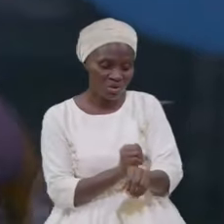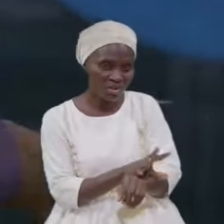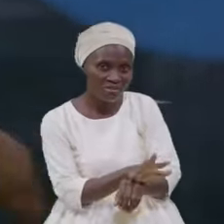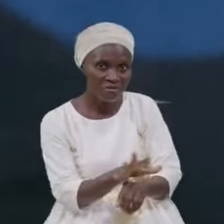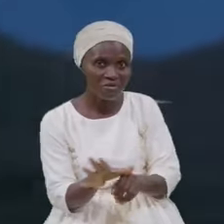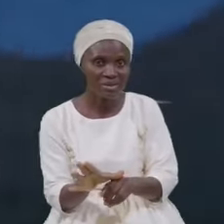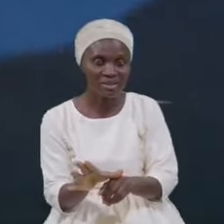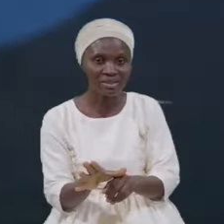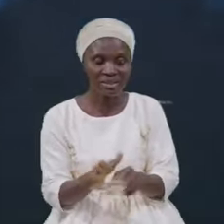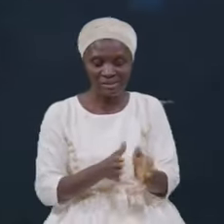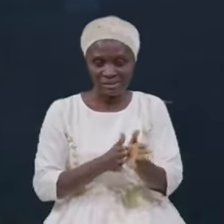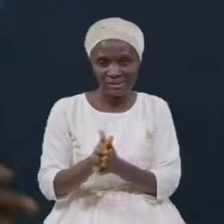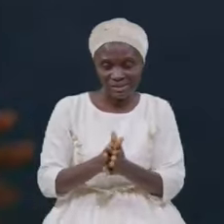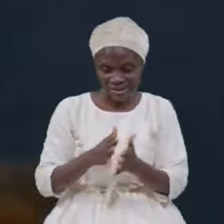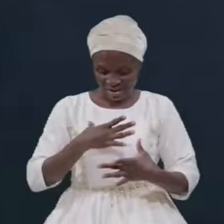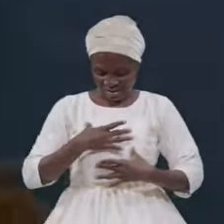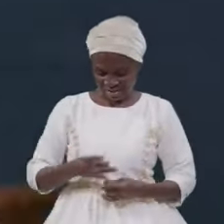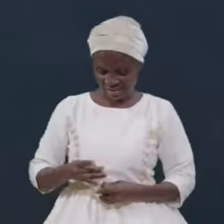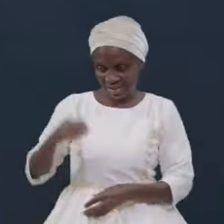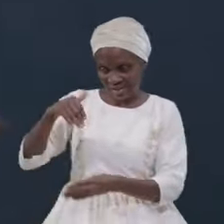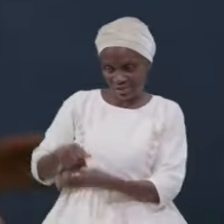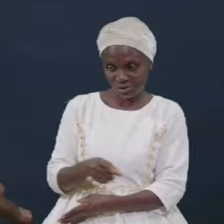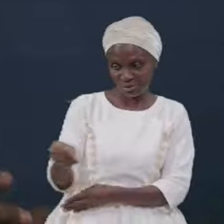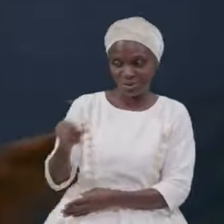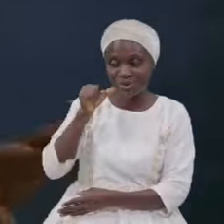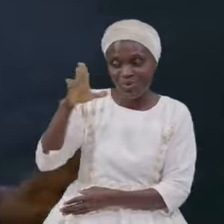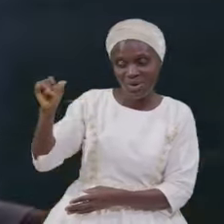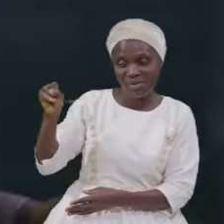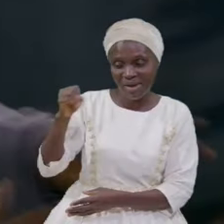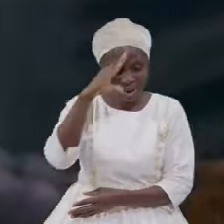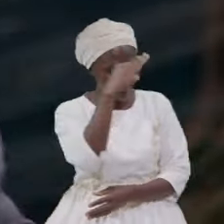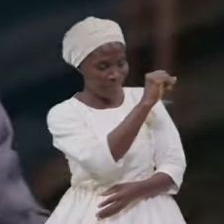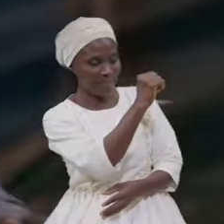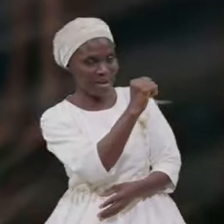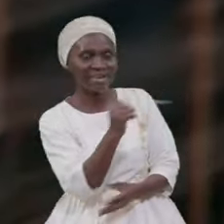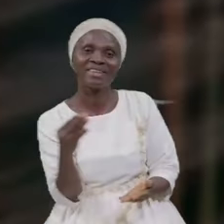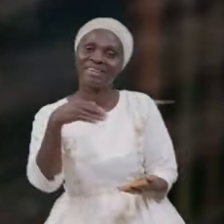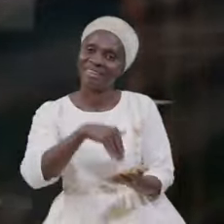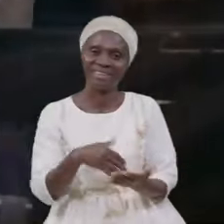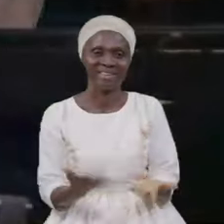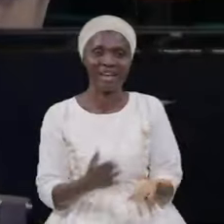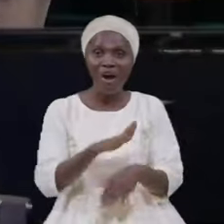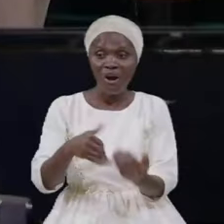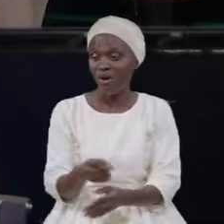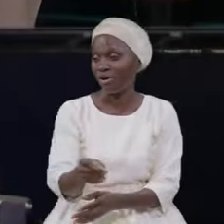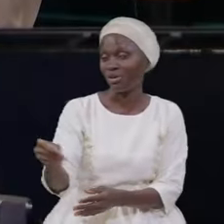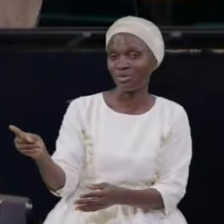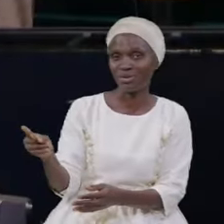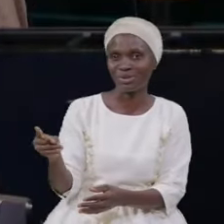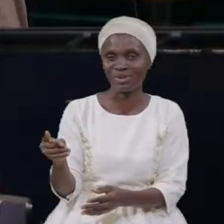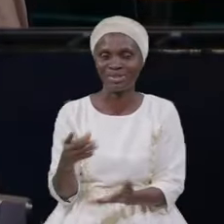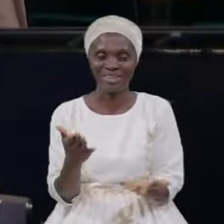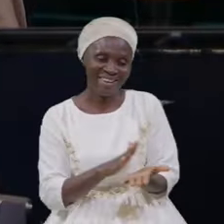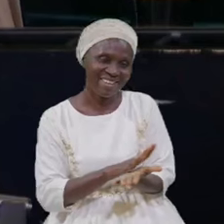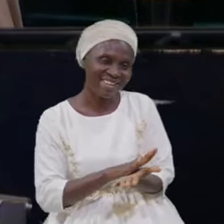d'intérêt en ces hommes. Toutes ces bonnes photos et ces bonnes photos des jeunes